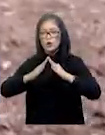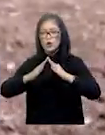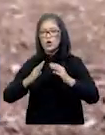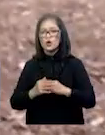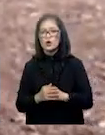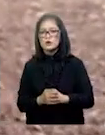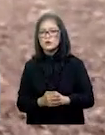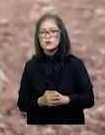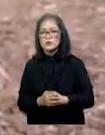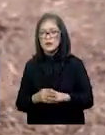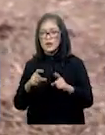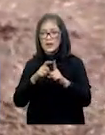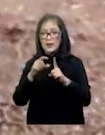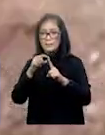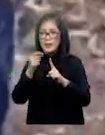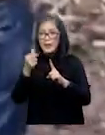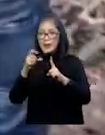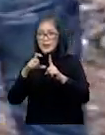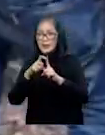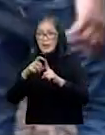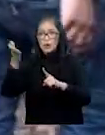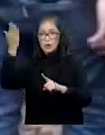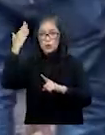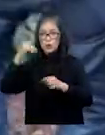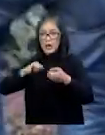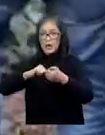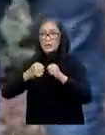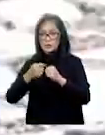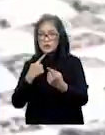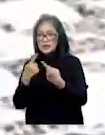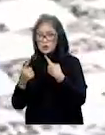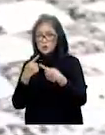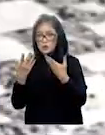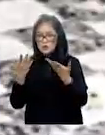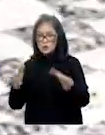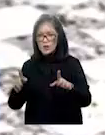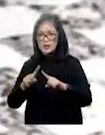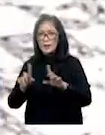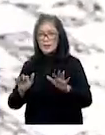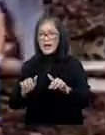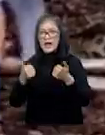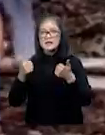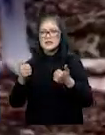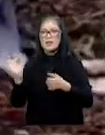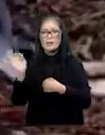Sebelumnya, DPRD Kabupaten Oki pernah memediasi kasus sengketa lahan ini, namun hingga kini belum ada penyelesaian.